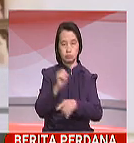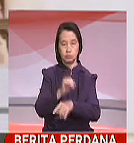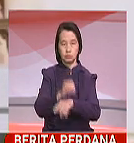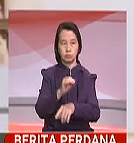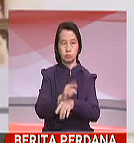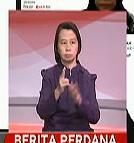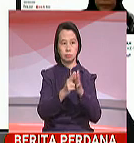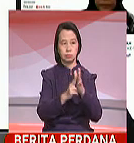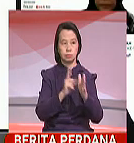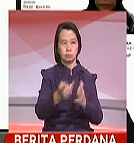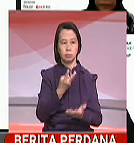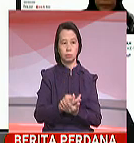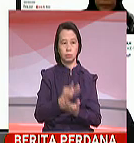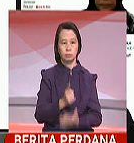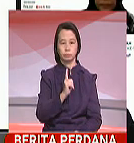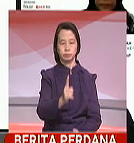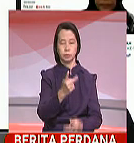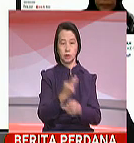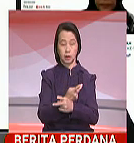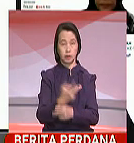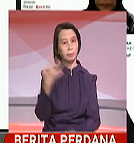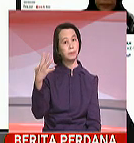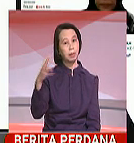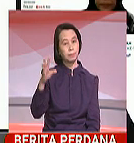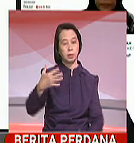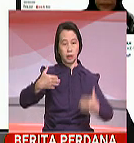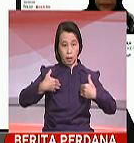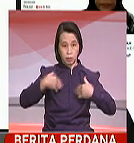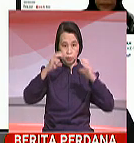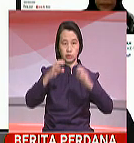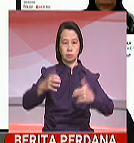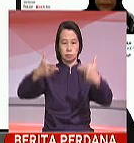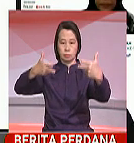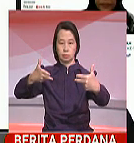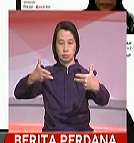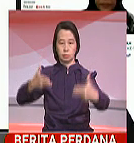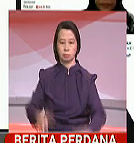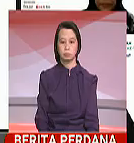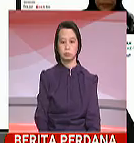syariah kewangan Islam kali ke-14 yang diadakan secara maya.